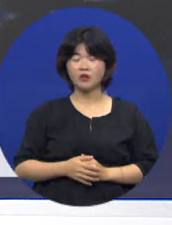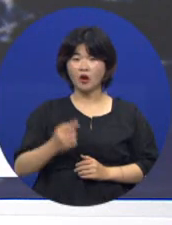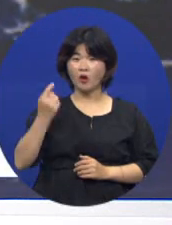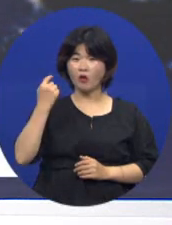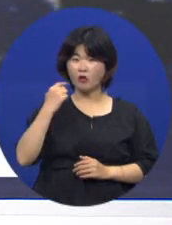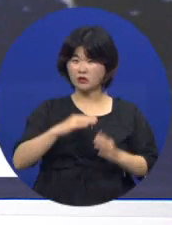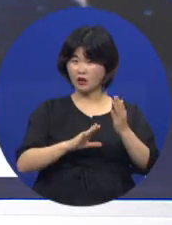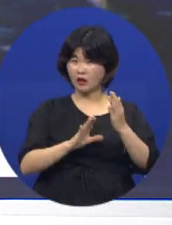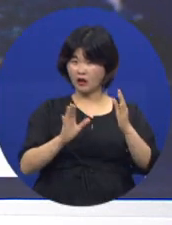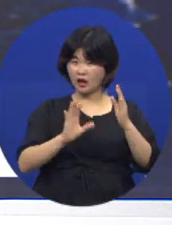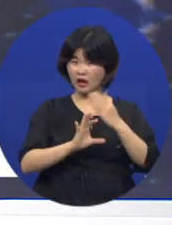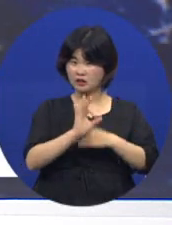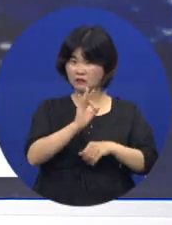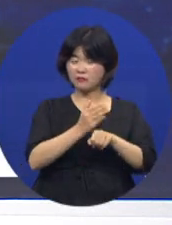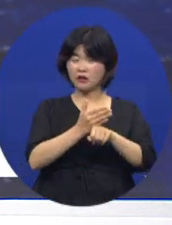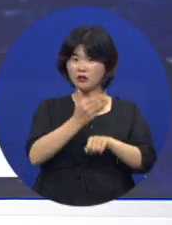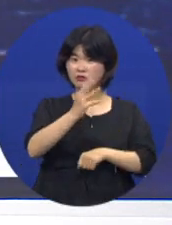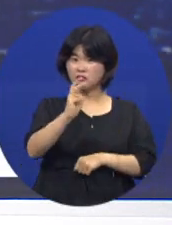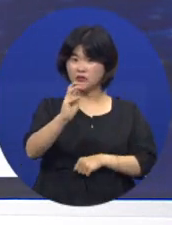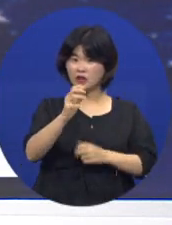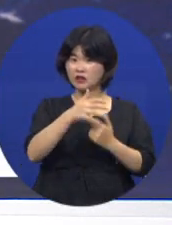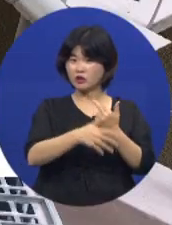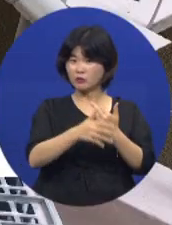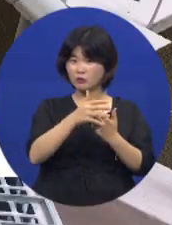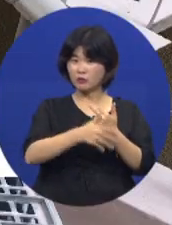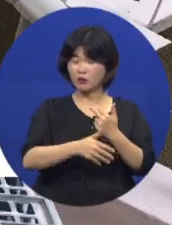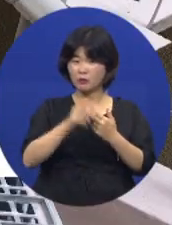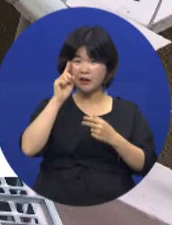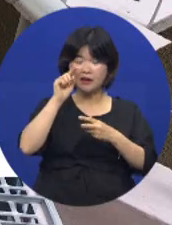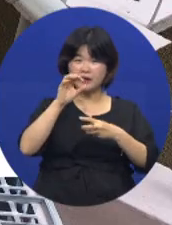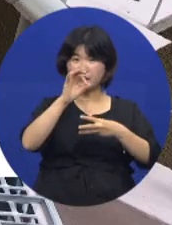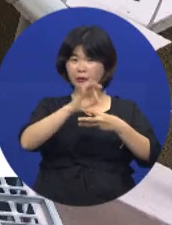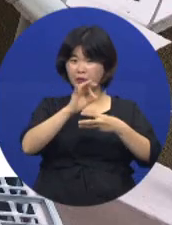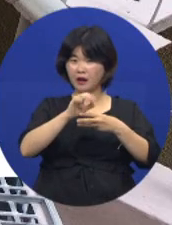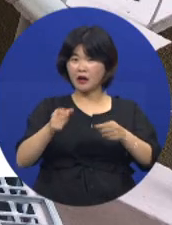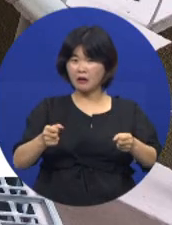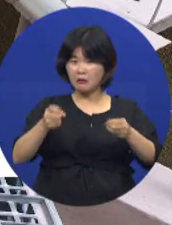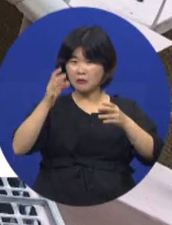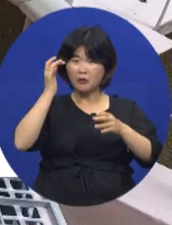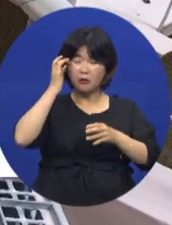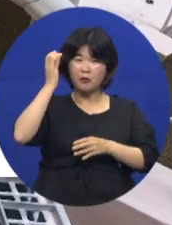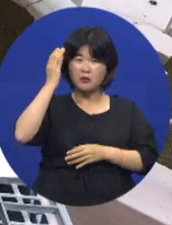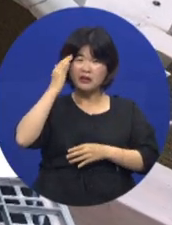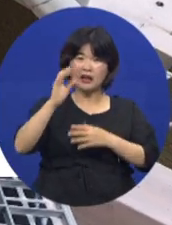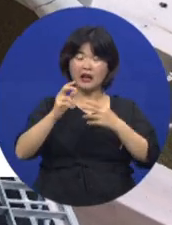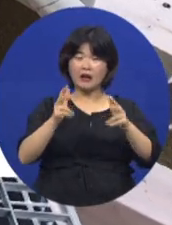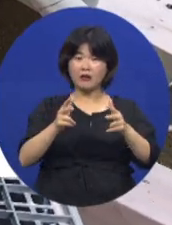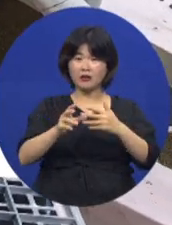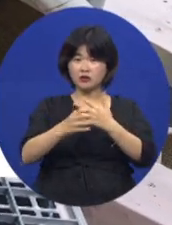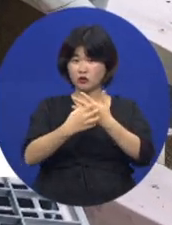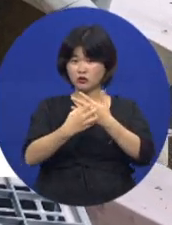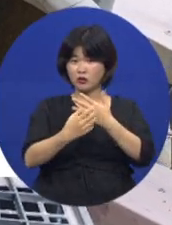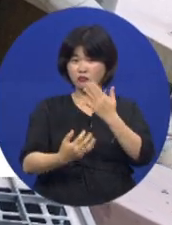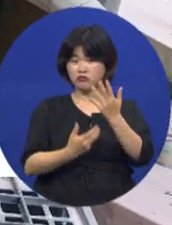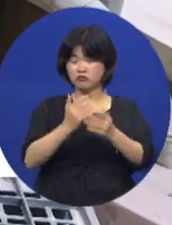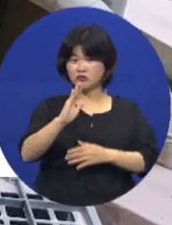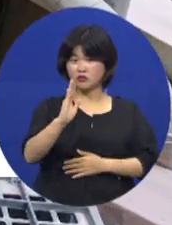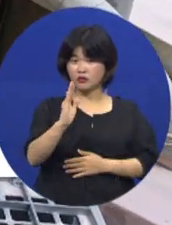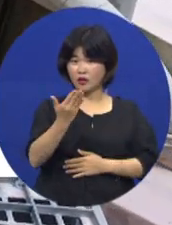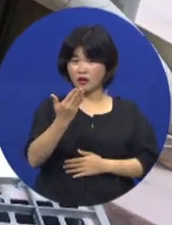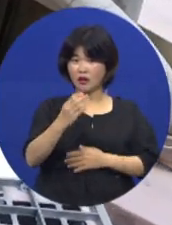어제 오전 9시 반쯤 서귀포시 매일 올레 시장의 한 건물 옥상에 설치된 에어컨 실외기 해서 불이나